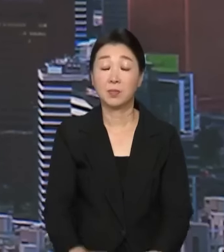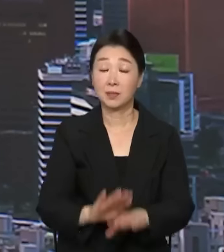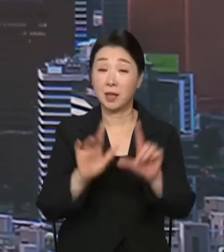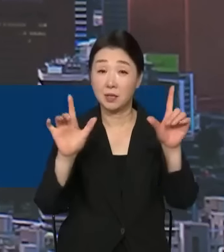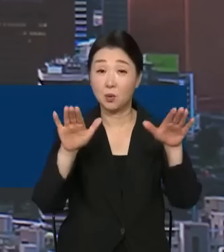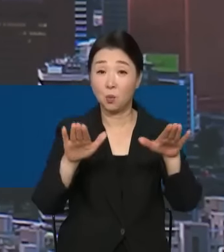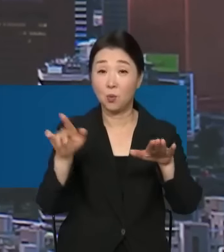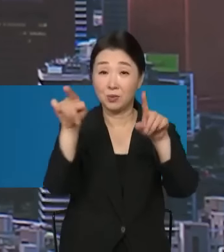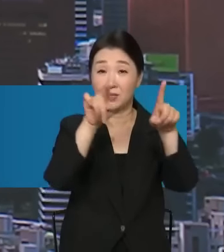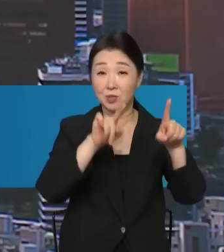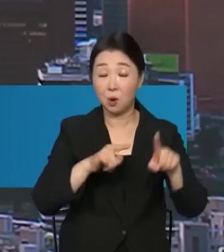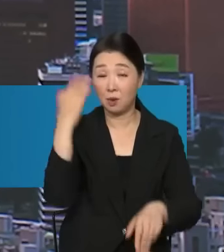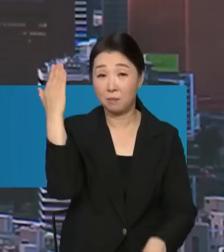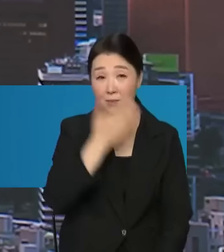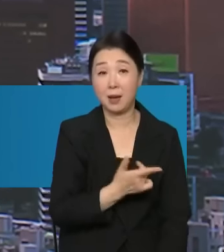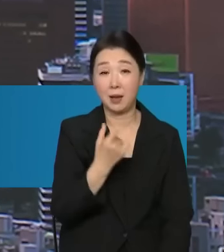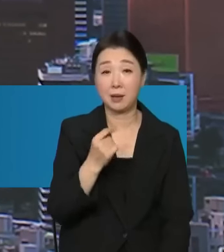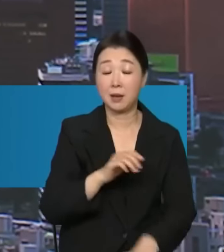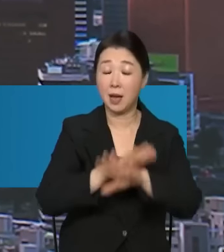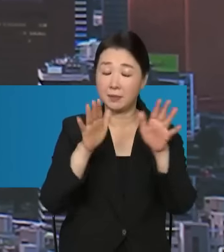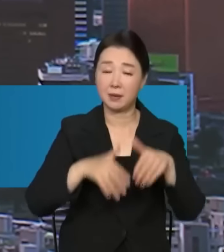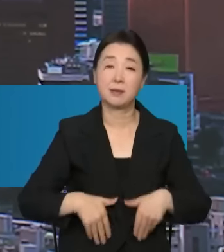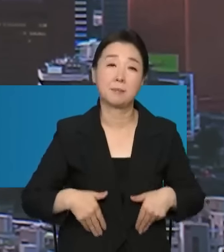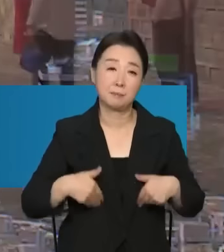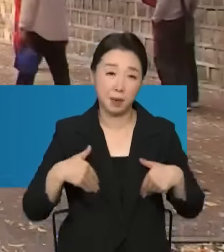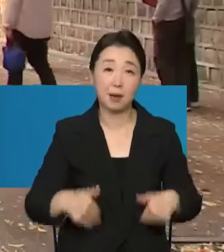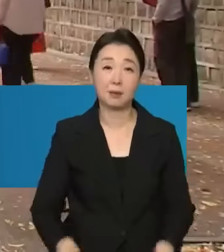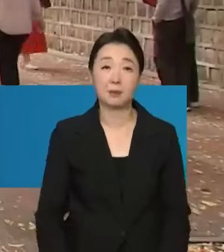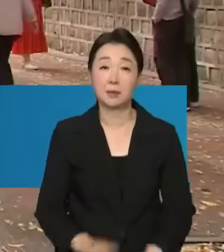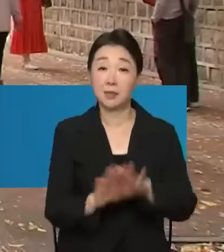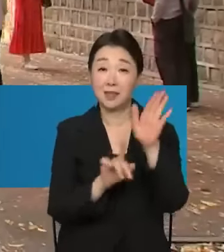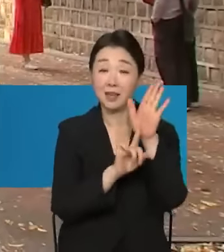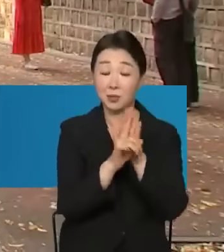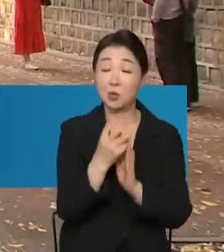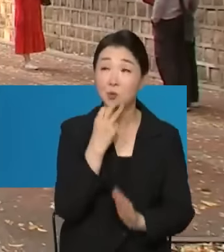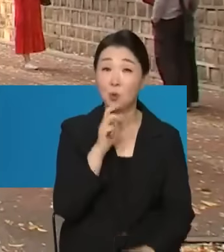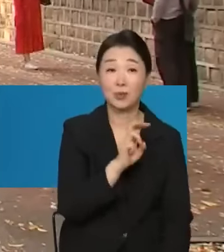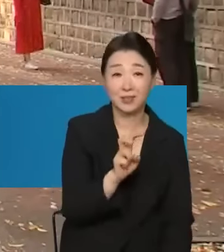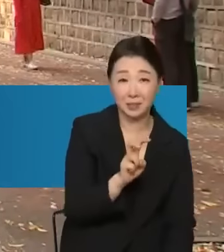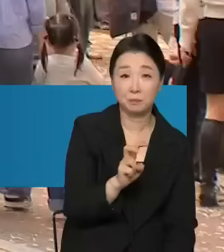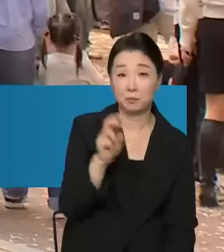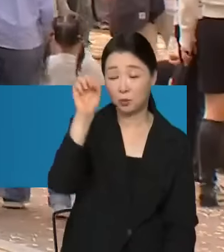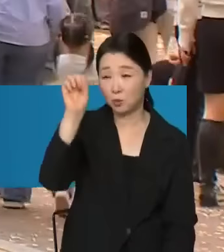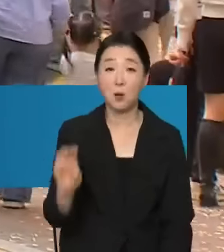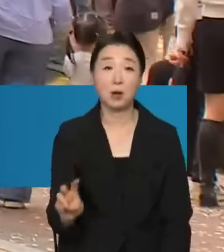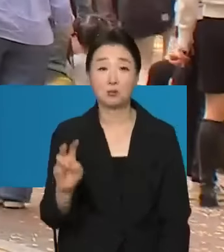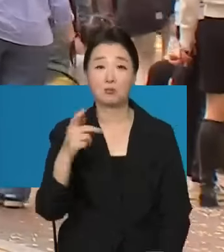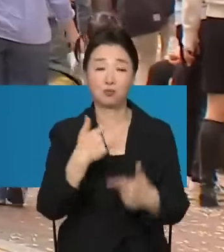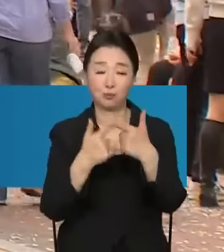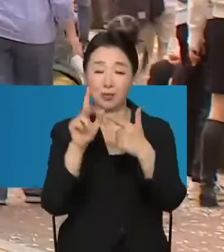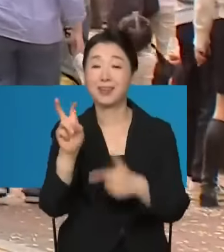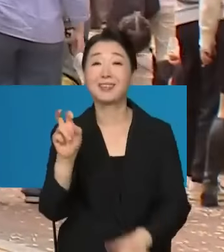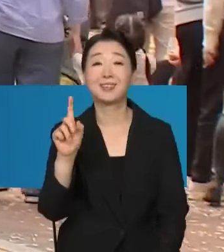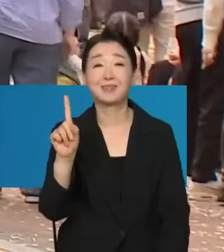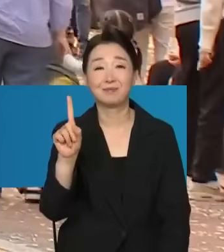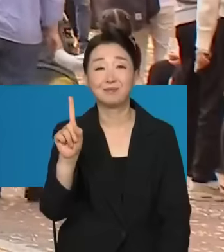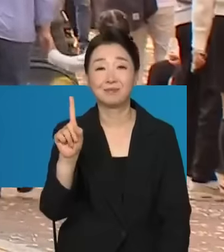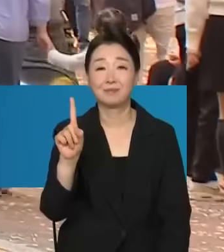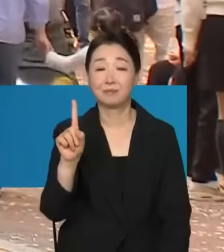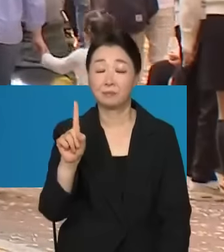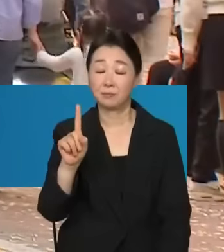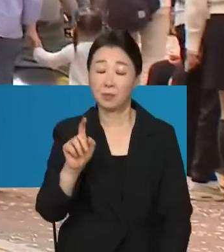날씨입니다. 오늘은 전국이 대체로 맑겠고 한낮엔 포근하겠습니다. 낮 최고 기온은 서울이 20도, 광주와 부산이 21도로